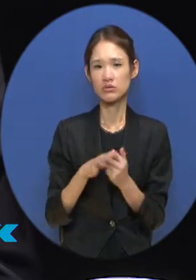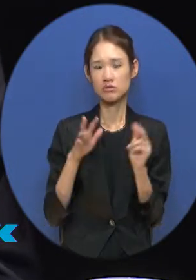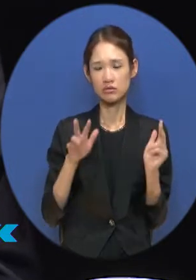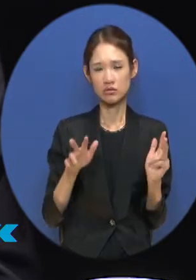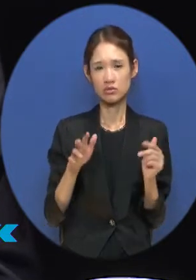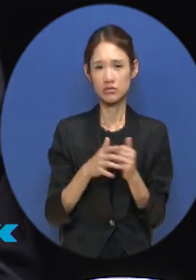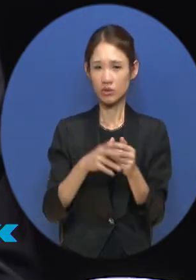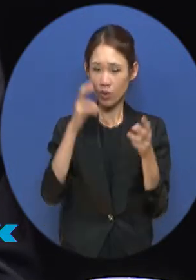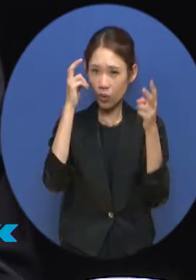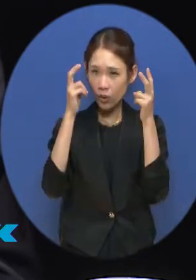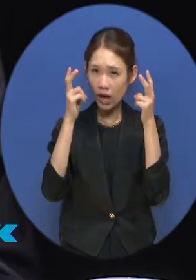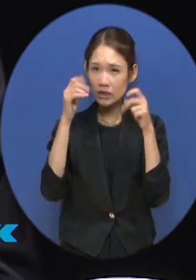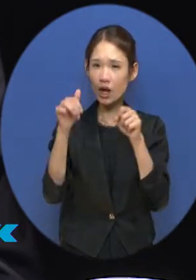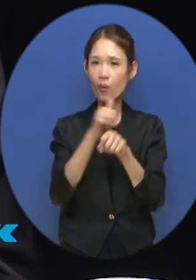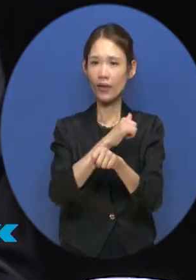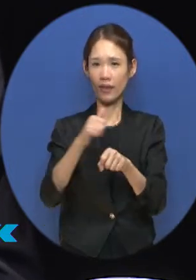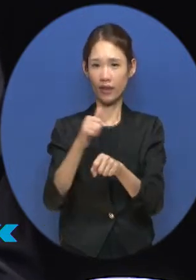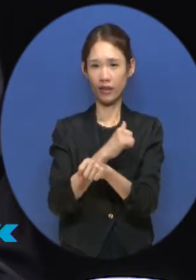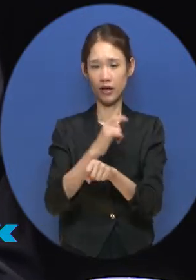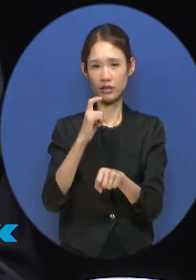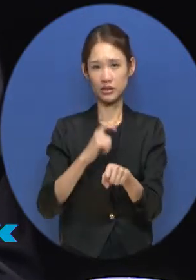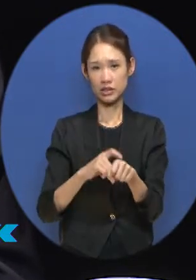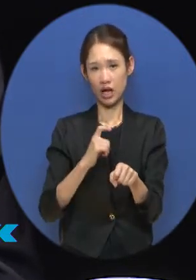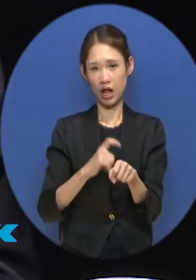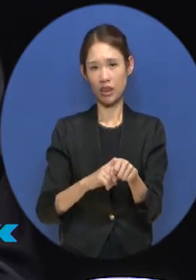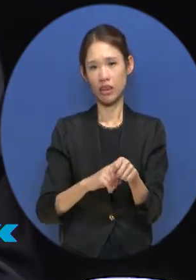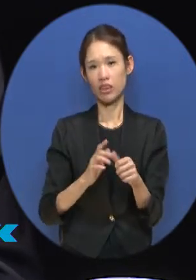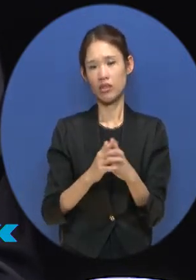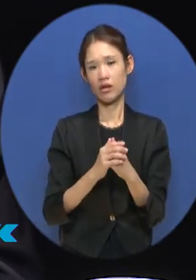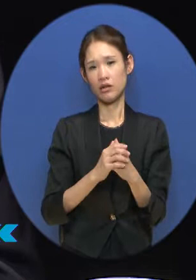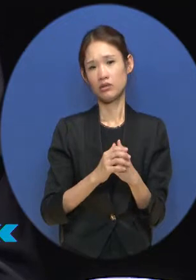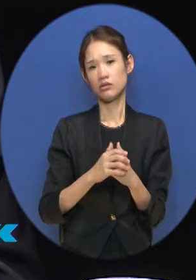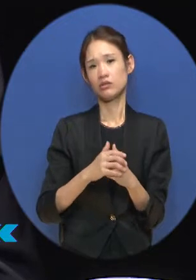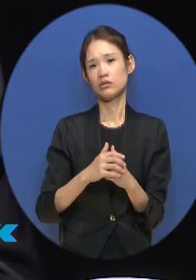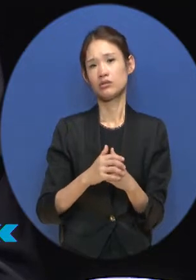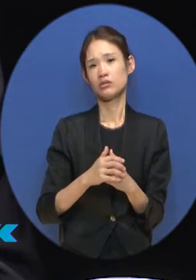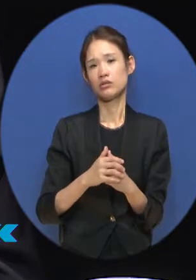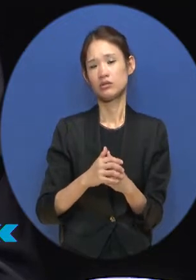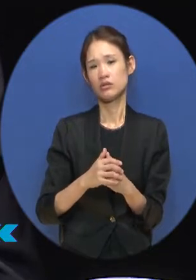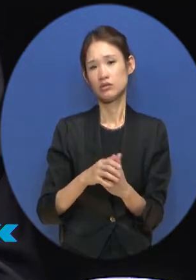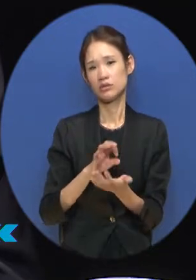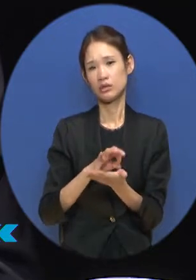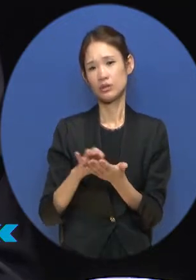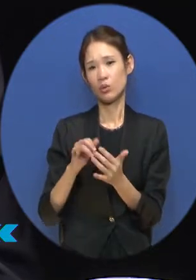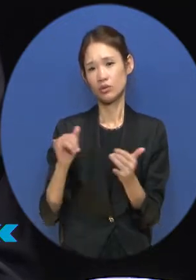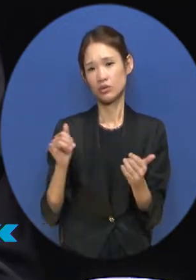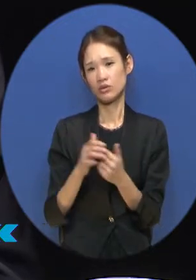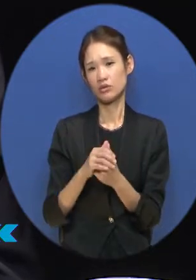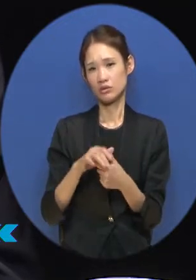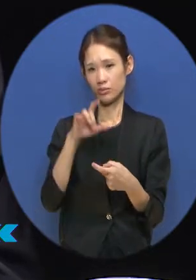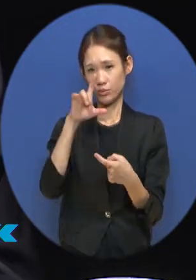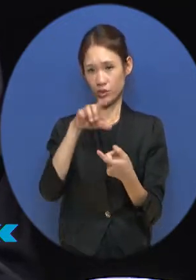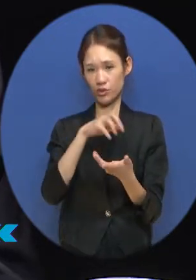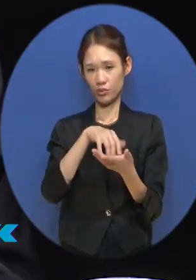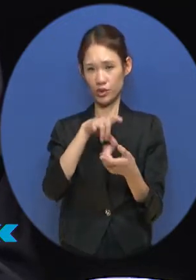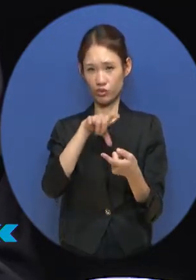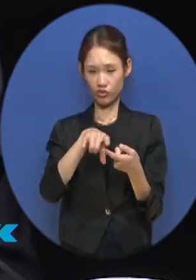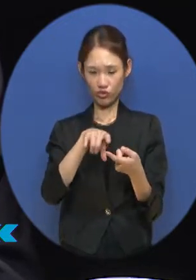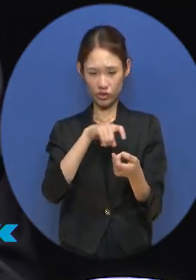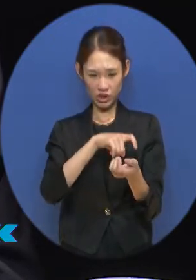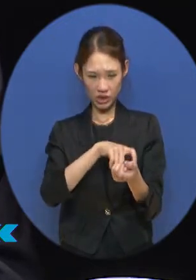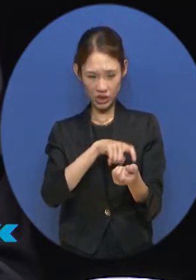지금 출퇴근 시간에 따라서 이용자들의 그, 이런 평균 이용 시간 뭐 이런 것들